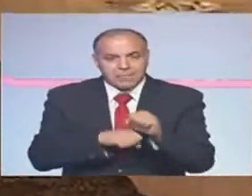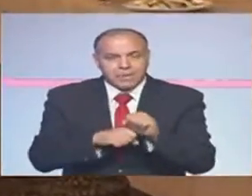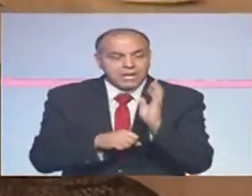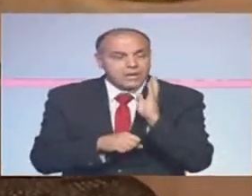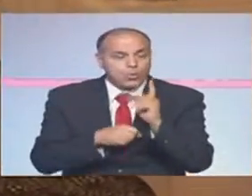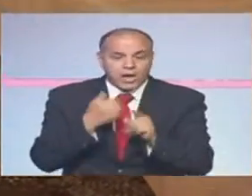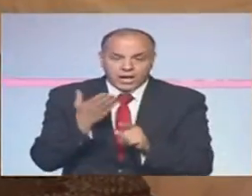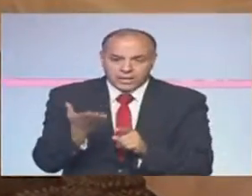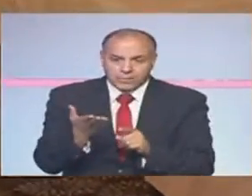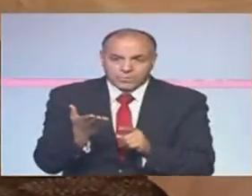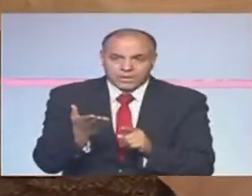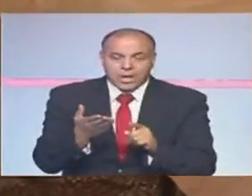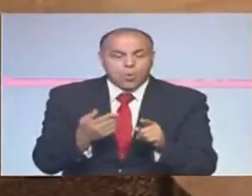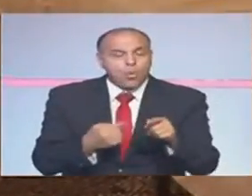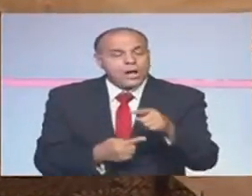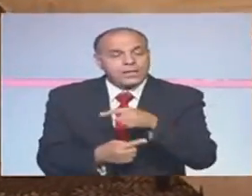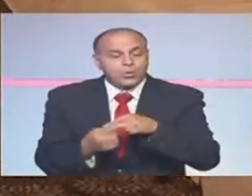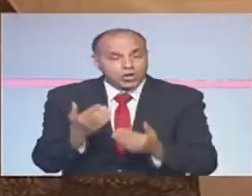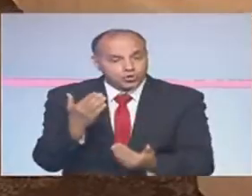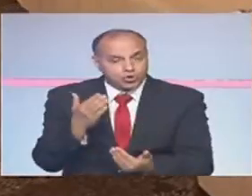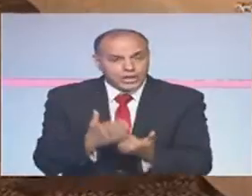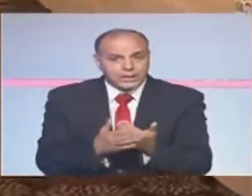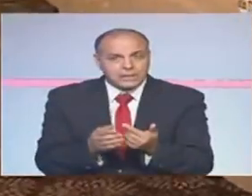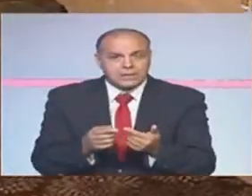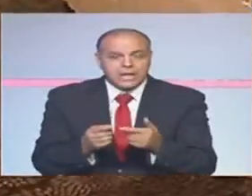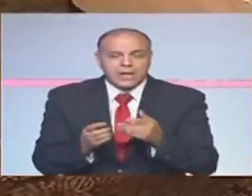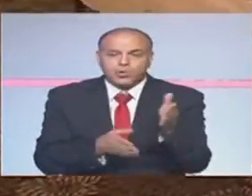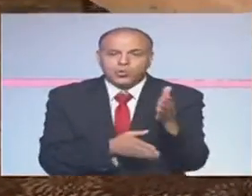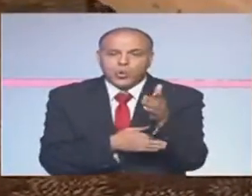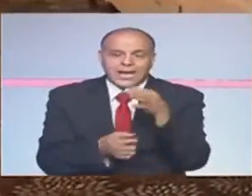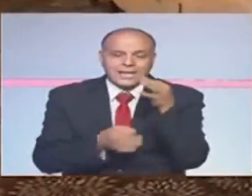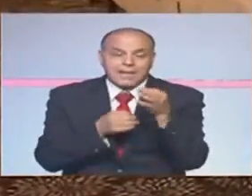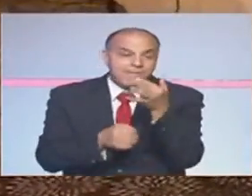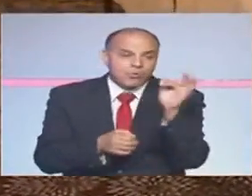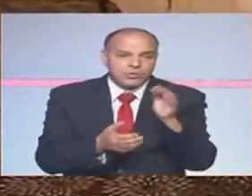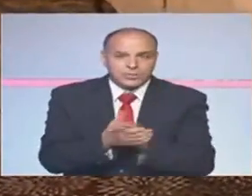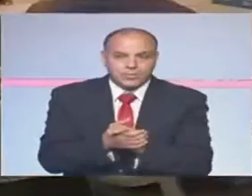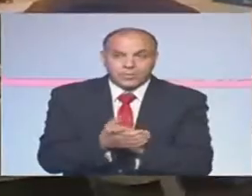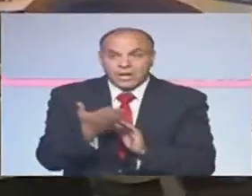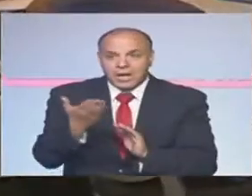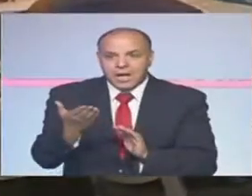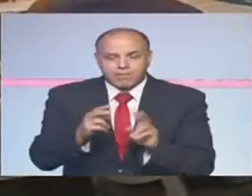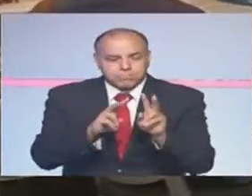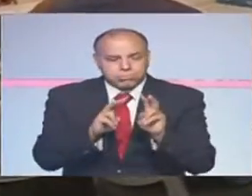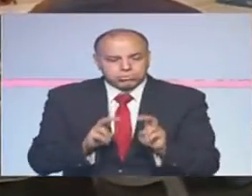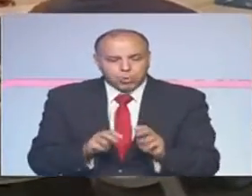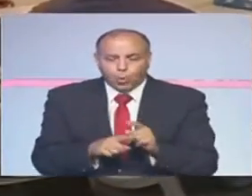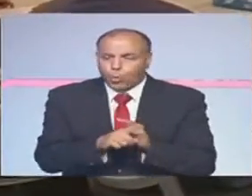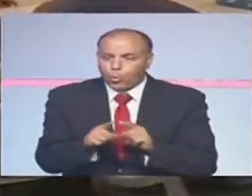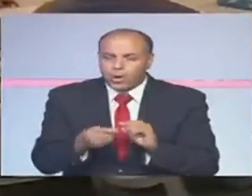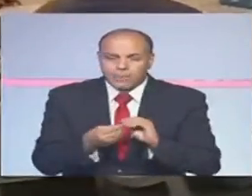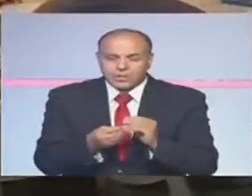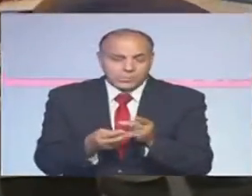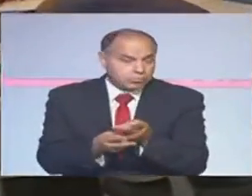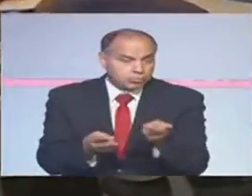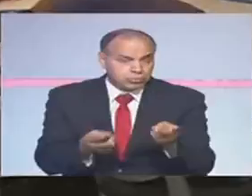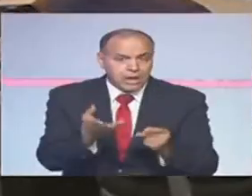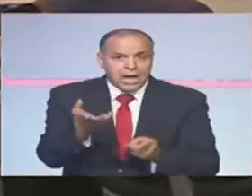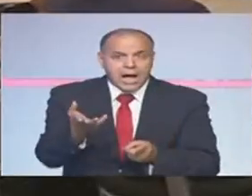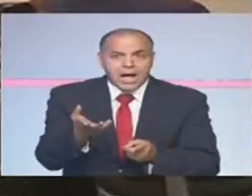الندوه وهذه الدوره الجديده للقمه الكوريه تدارست مختلف الاشكالات